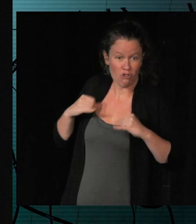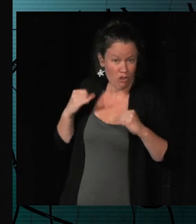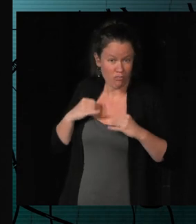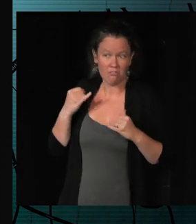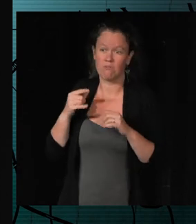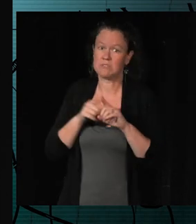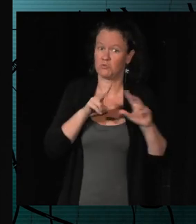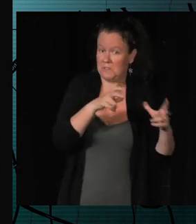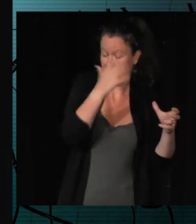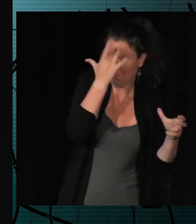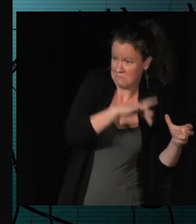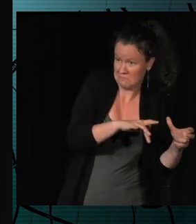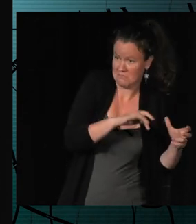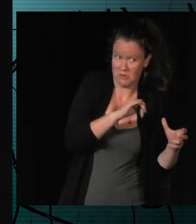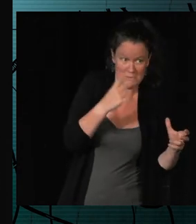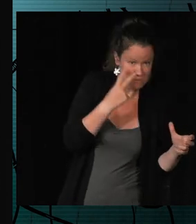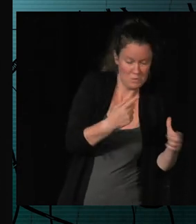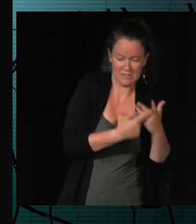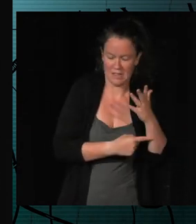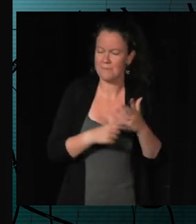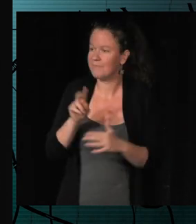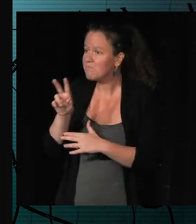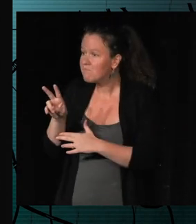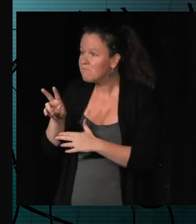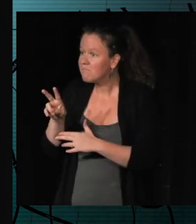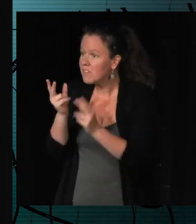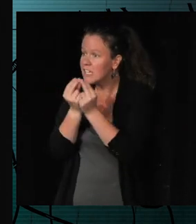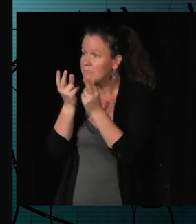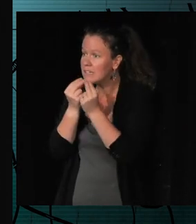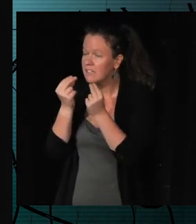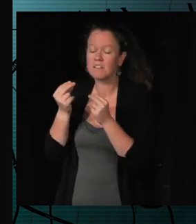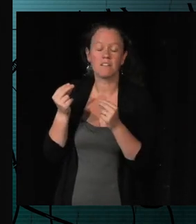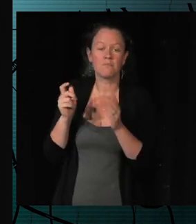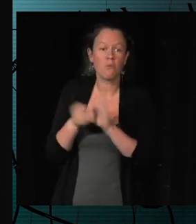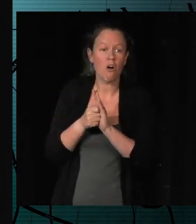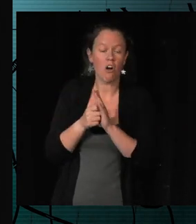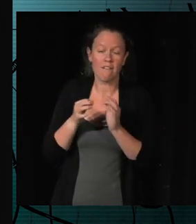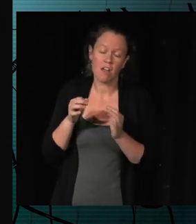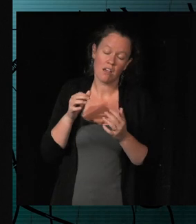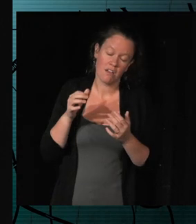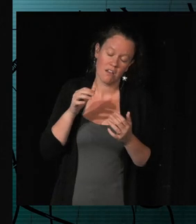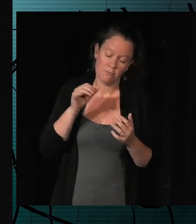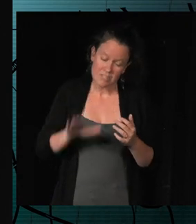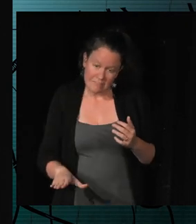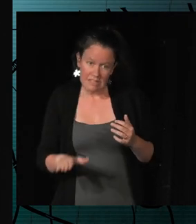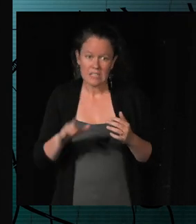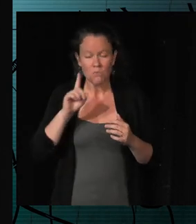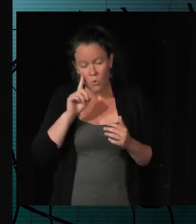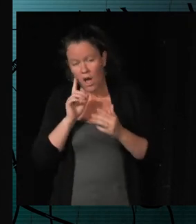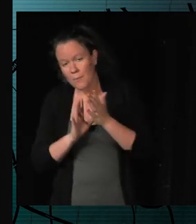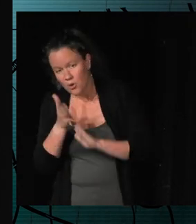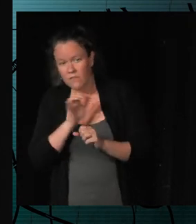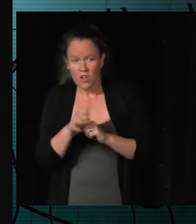connaissais rien des jeux je savais que les jeux existaient mais j'avais jamais jouer j'ai vraiment rien compris enfin pas rien compris mais entre Alessa sa